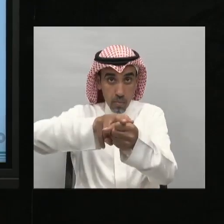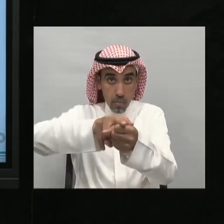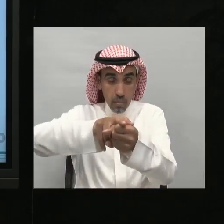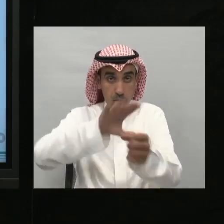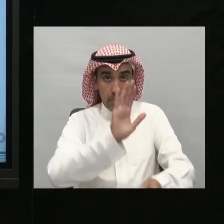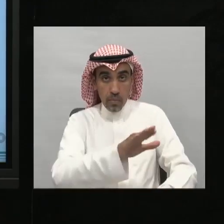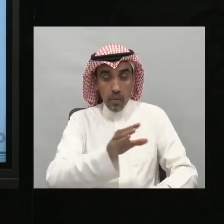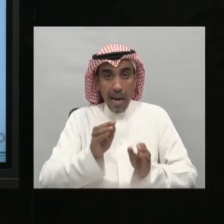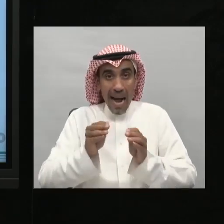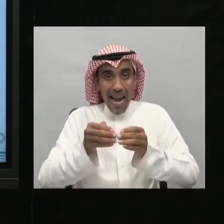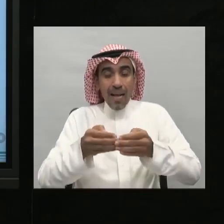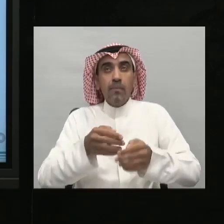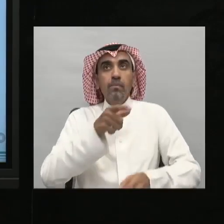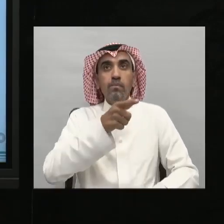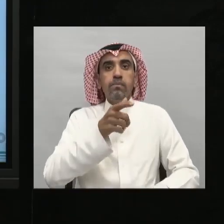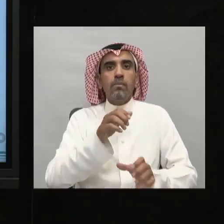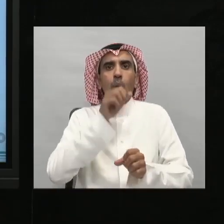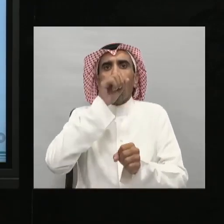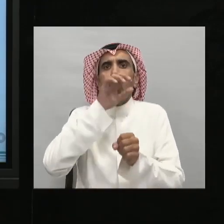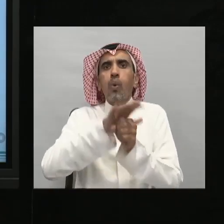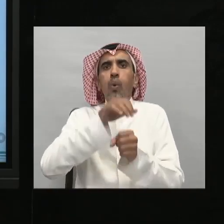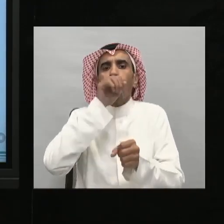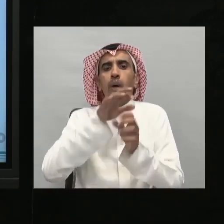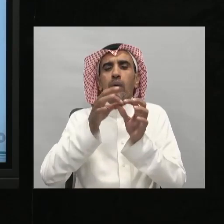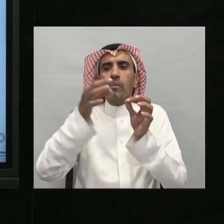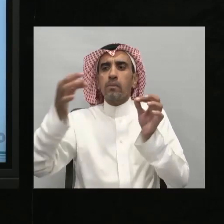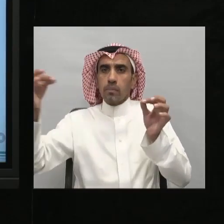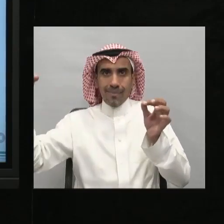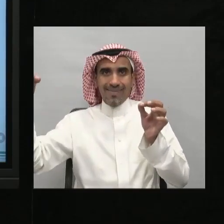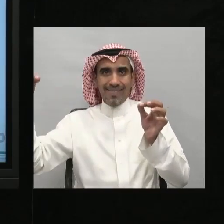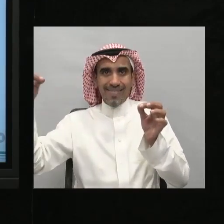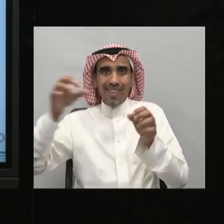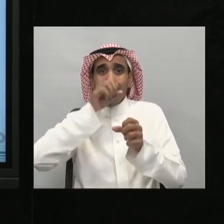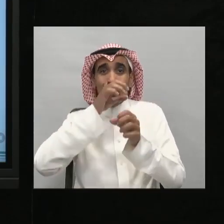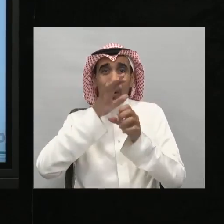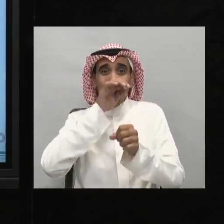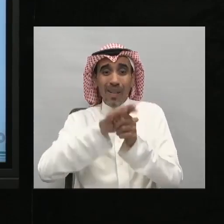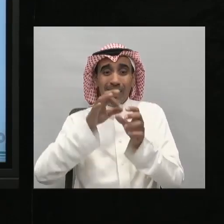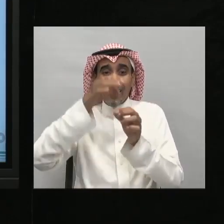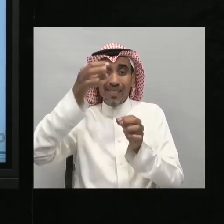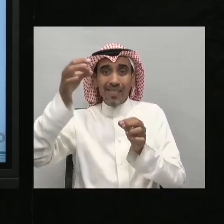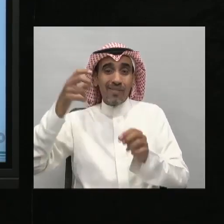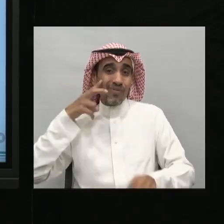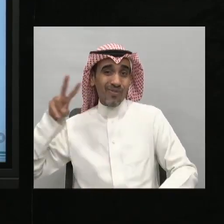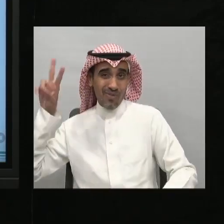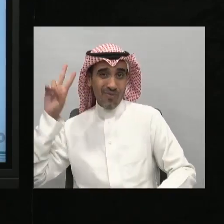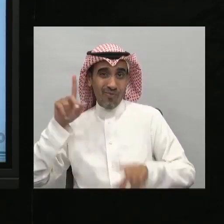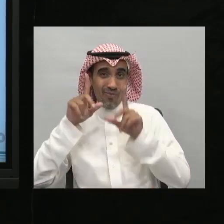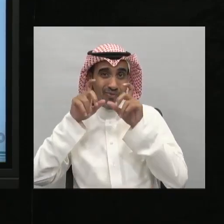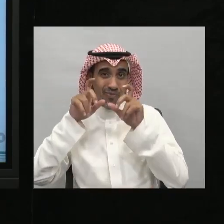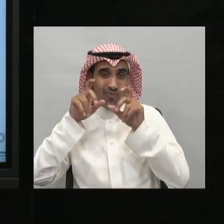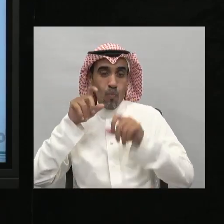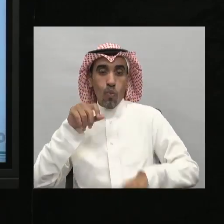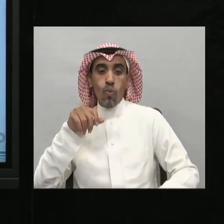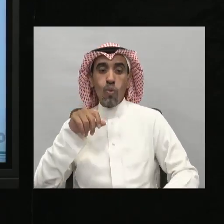تحتوي الخلايا اللاسعة على كيس خيطي لاسع. كيس خيطي ماذا؟ لاسع. لو استعرضنا في هذه الصورة نجد